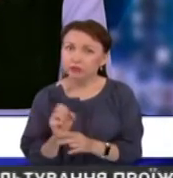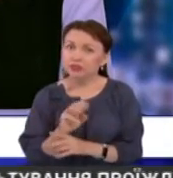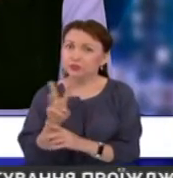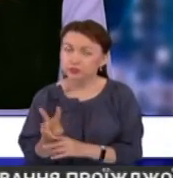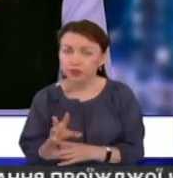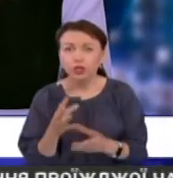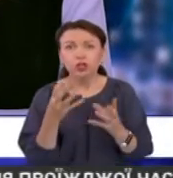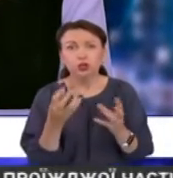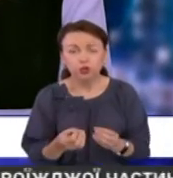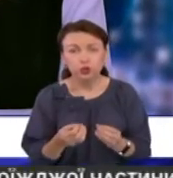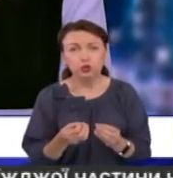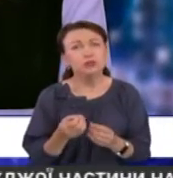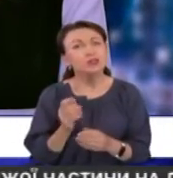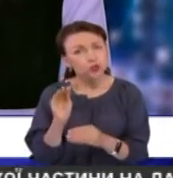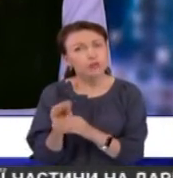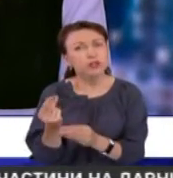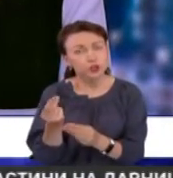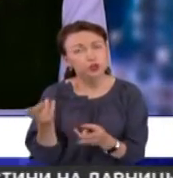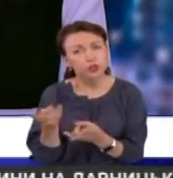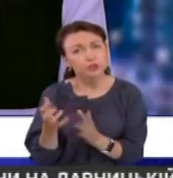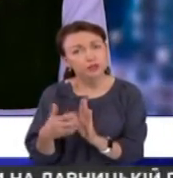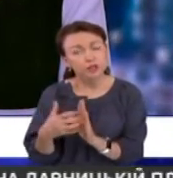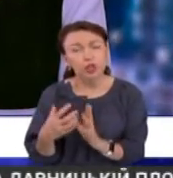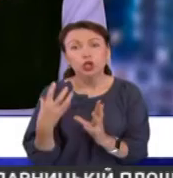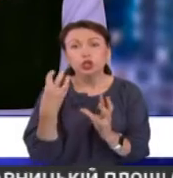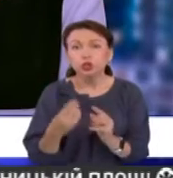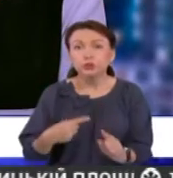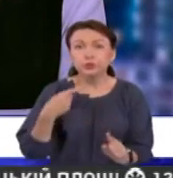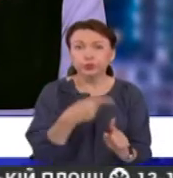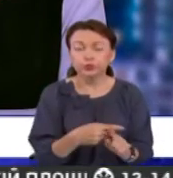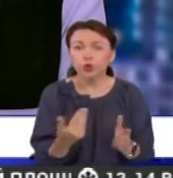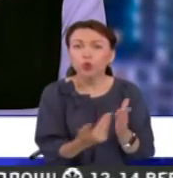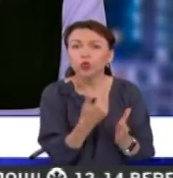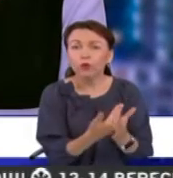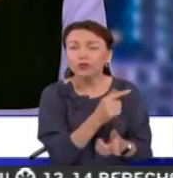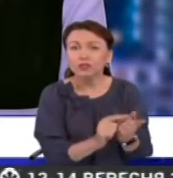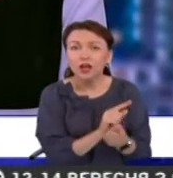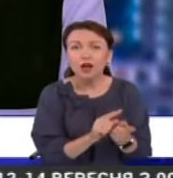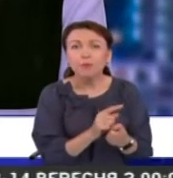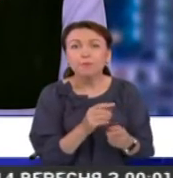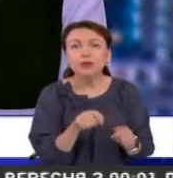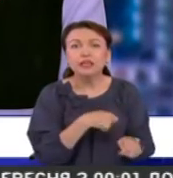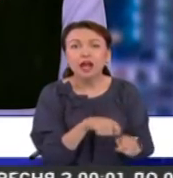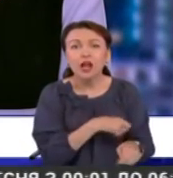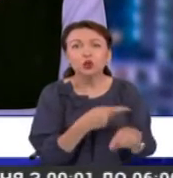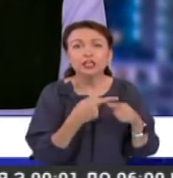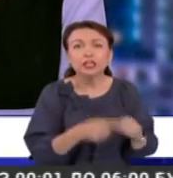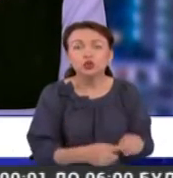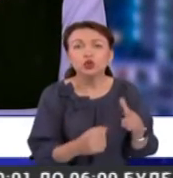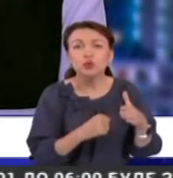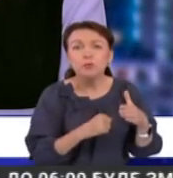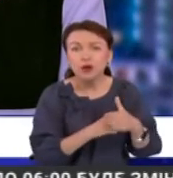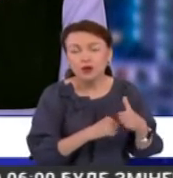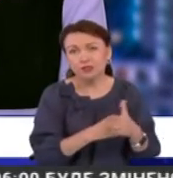на який треба теж додавати гроші, його не вистачає. Ще треба оновлення матеріально-технічної бази для того, щоб новітні